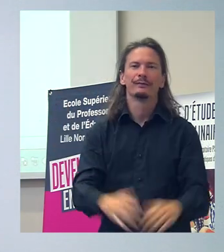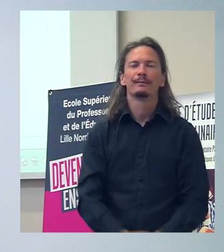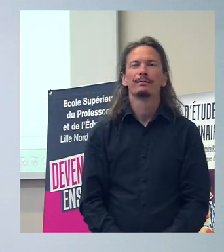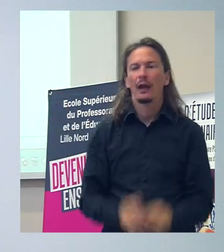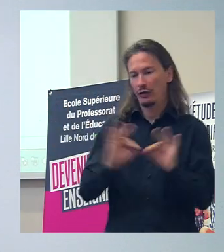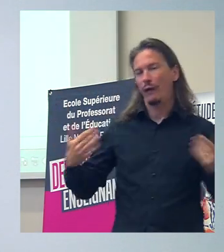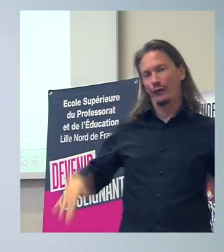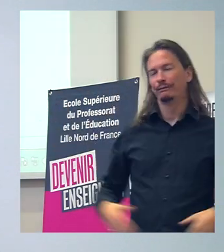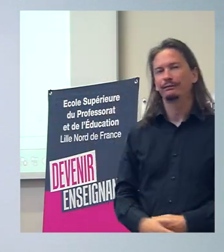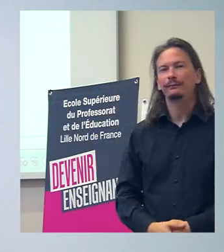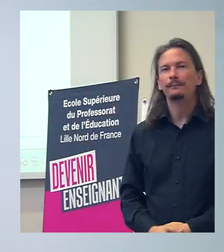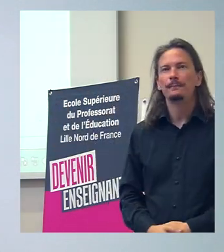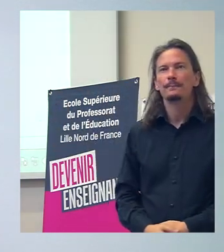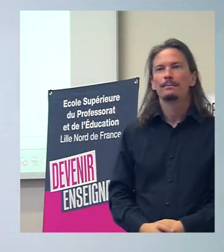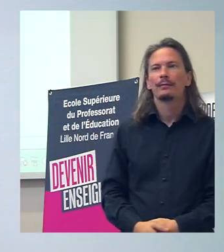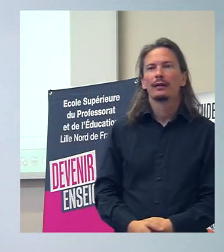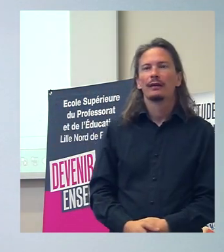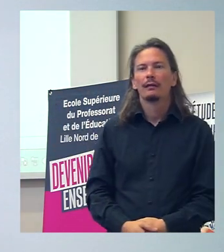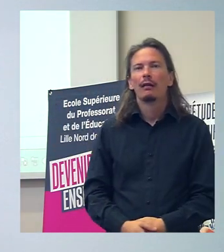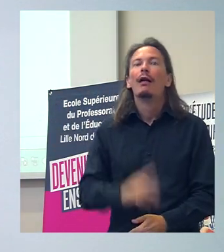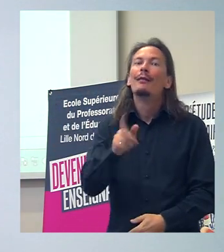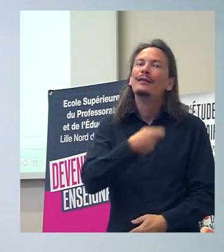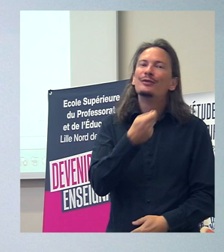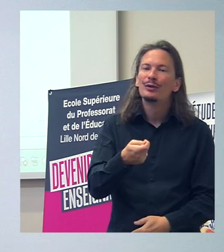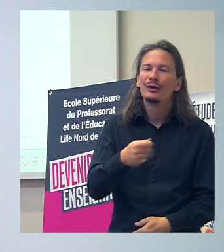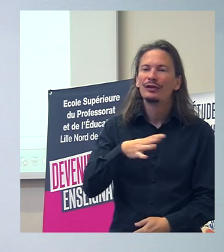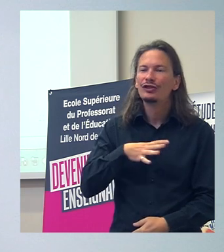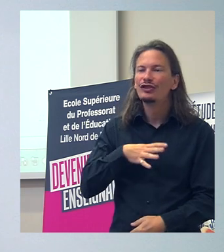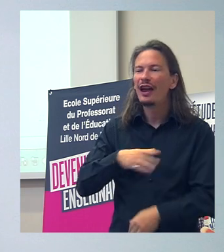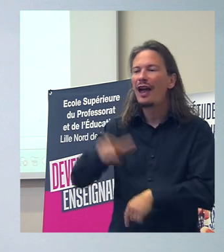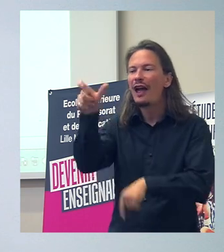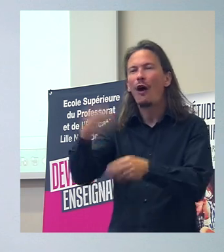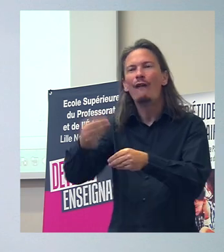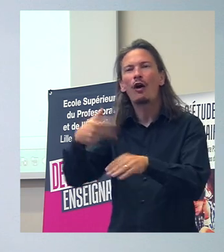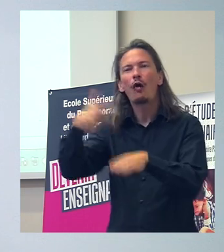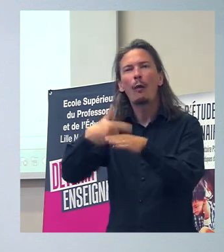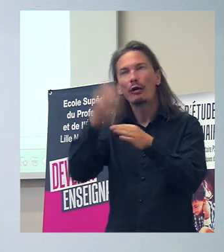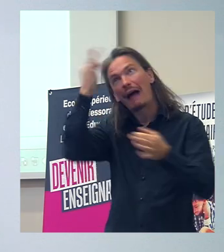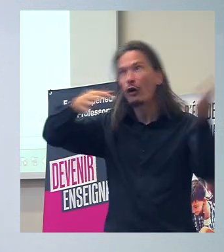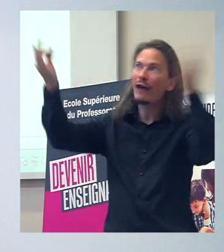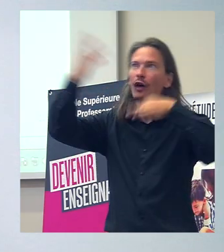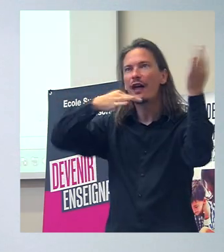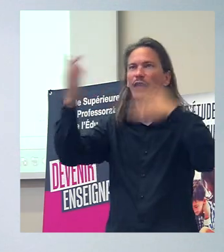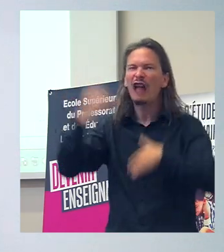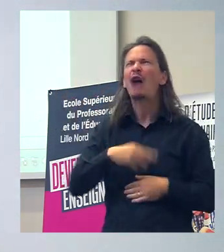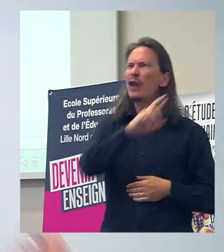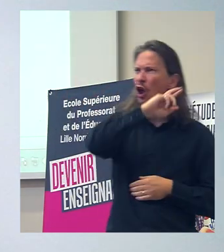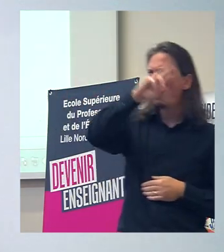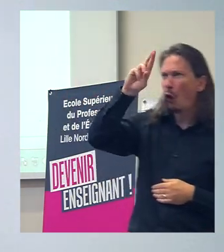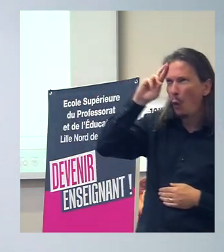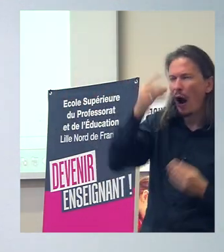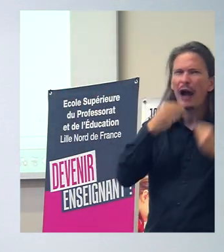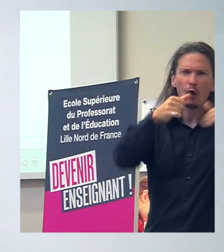Alors, évidemment, il y en a qui commencent à inventer plein d'histoires. Hein? C'est-à-dire que le roi Bax a donné des